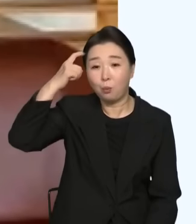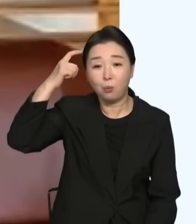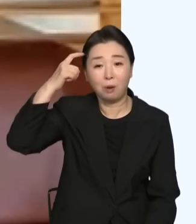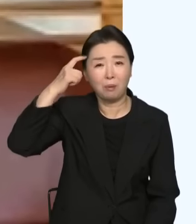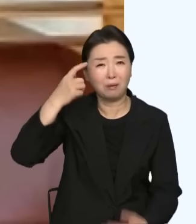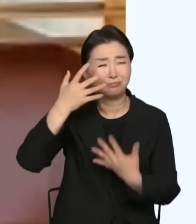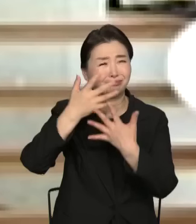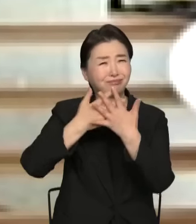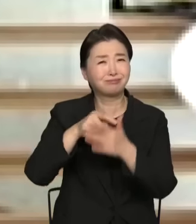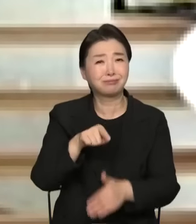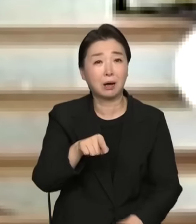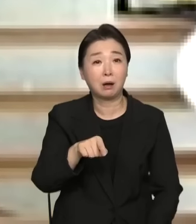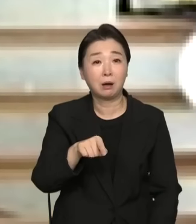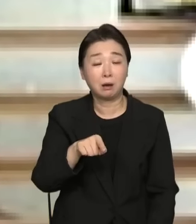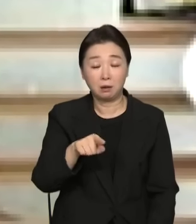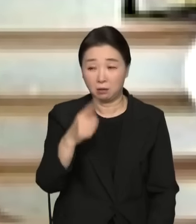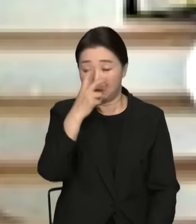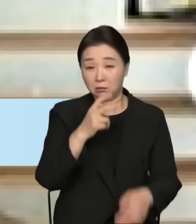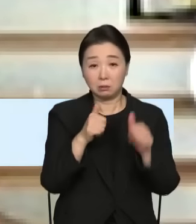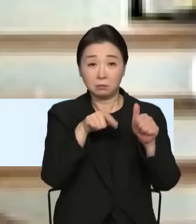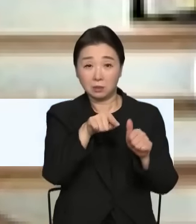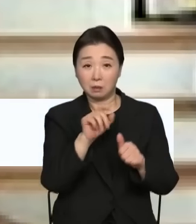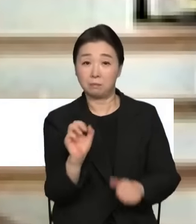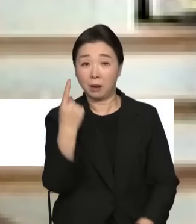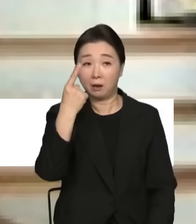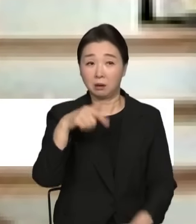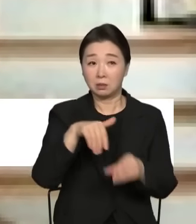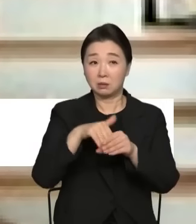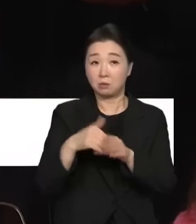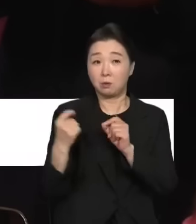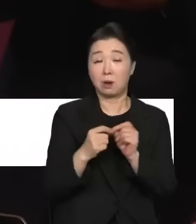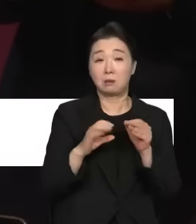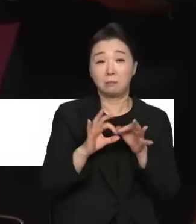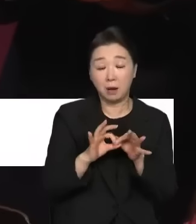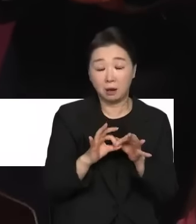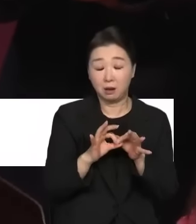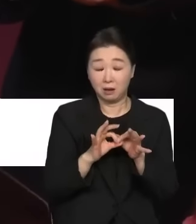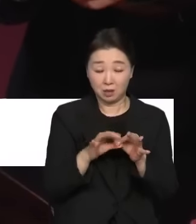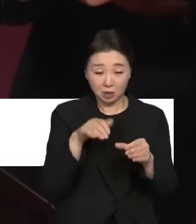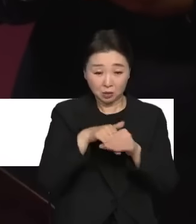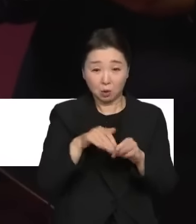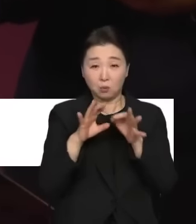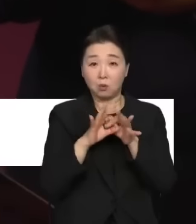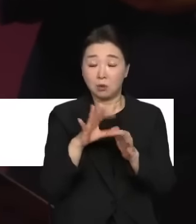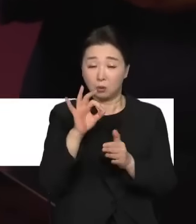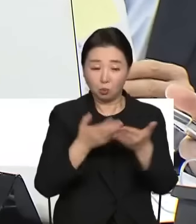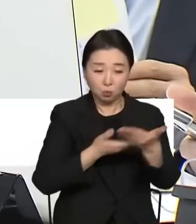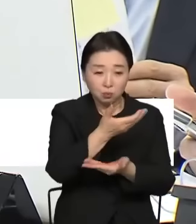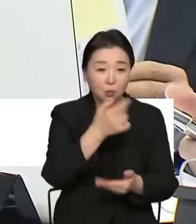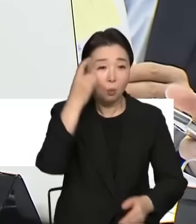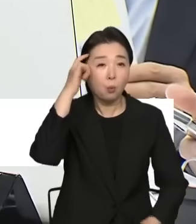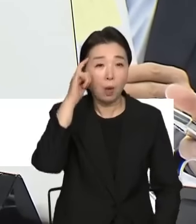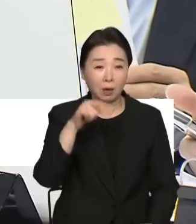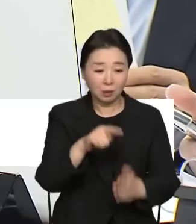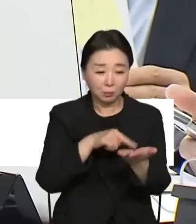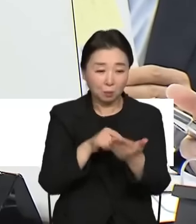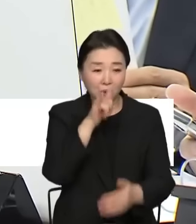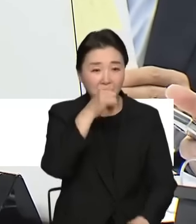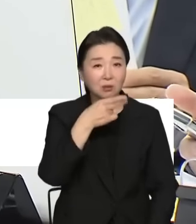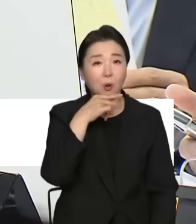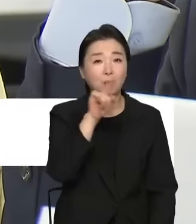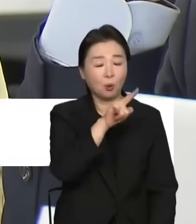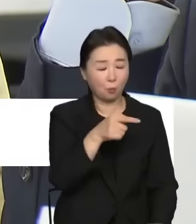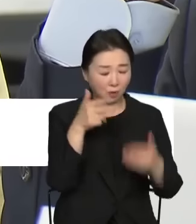불분명합니다 검찰도이 때문에 선거를 앞둔 시기에 거액의 돈이 오관 경의와 대가성 여부 등을